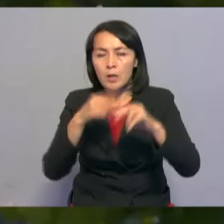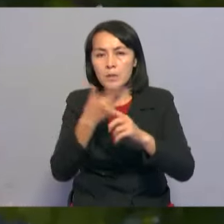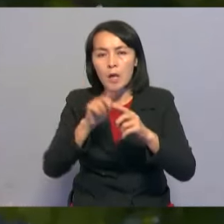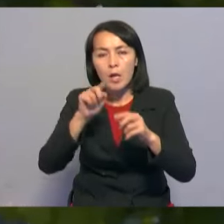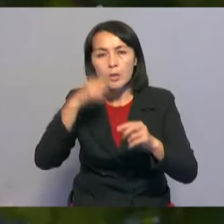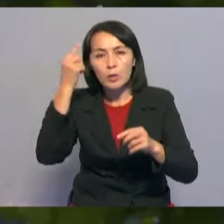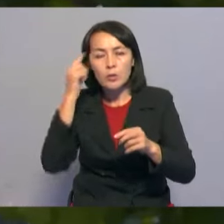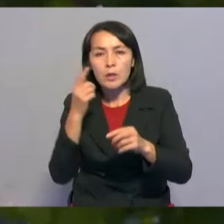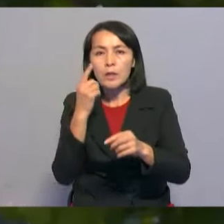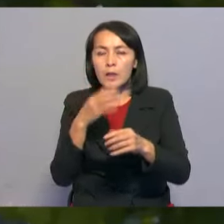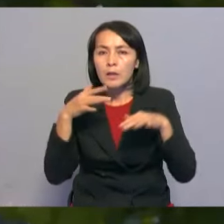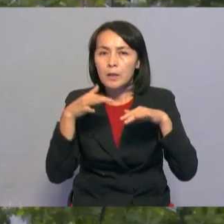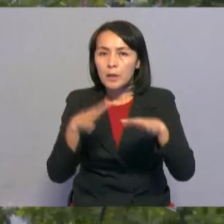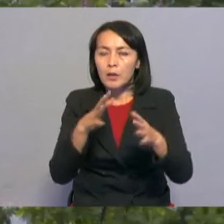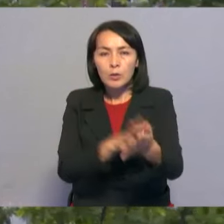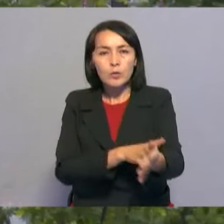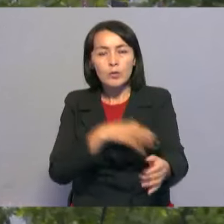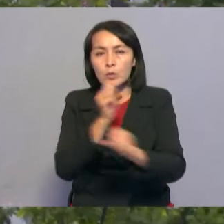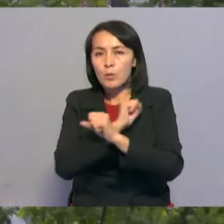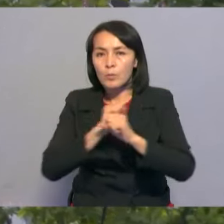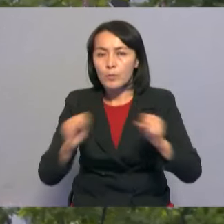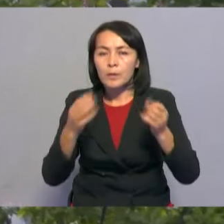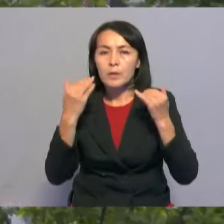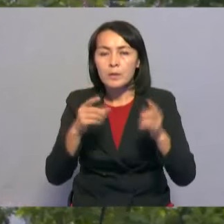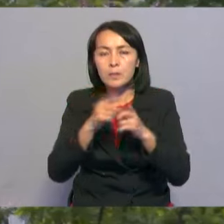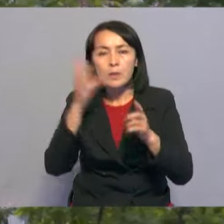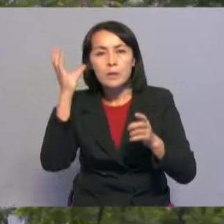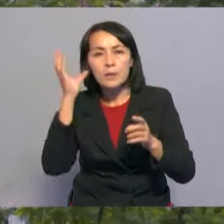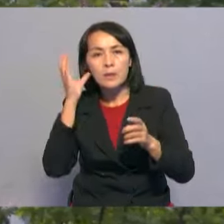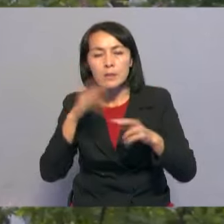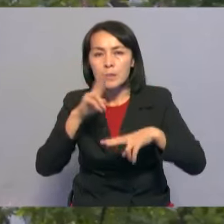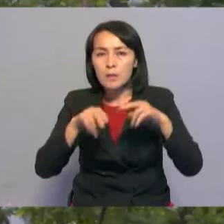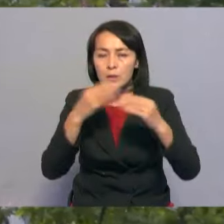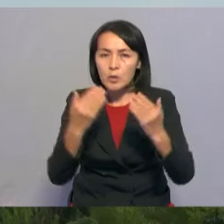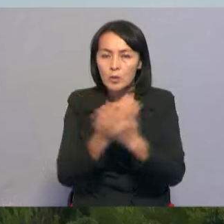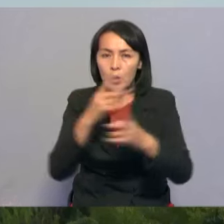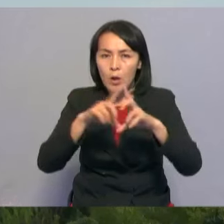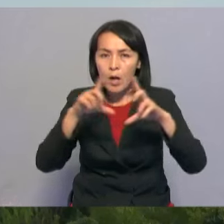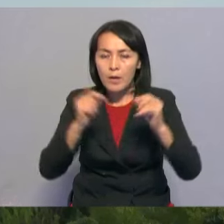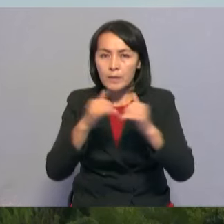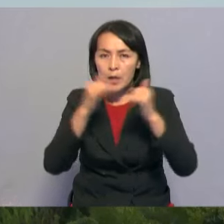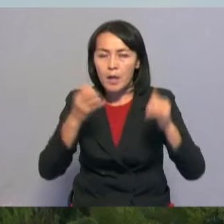он считает, что это дело не следует затягивать из-за паники. По его словам, строительство современных